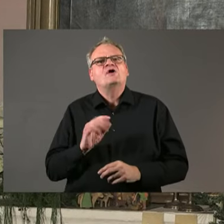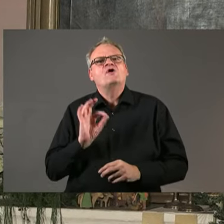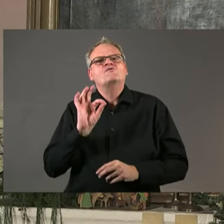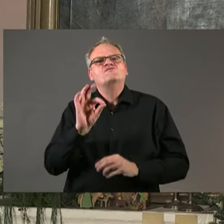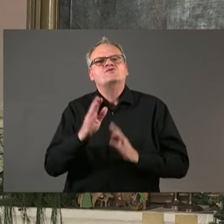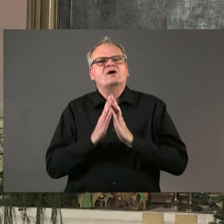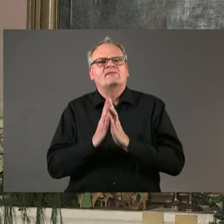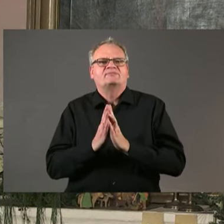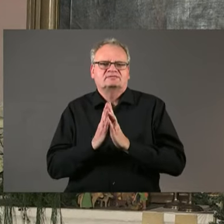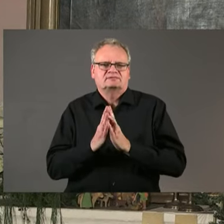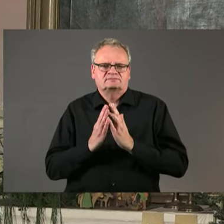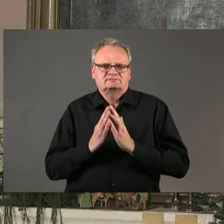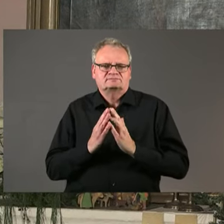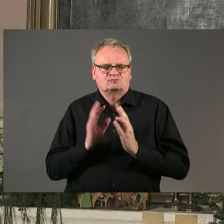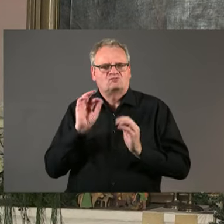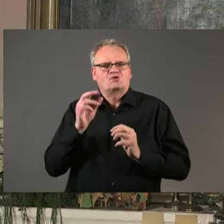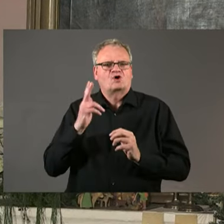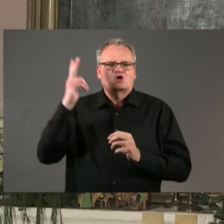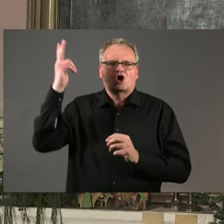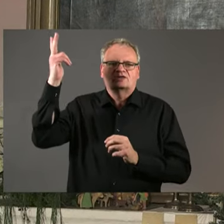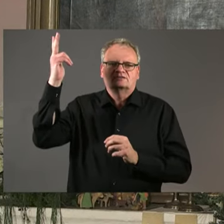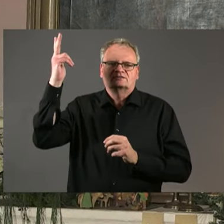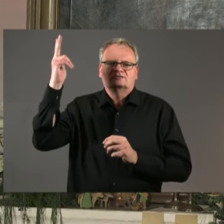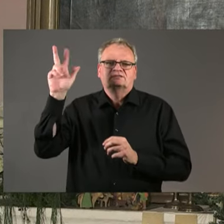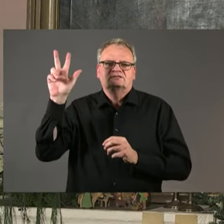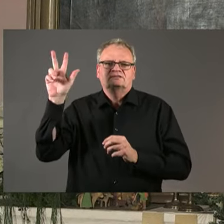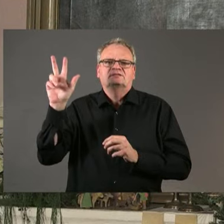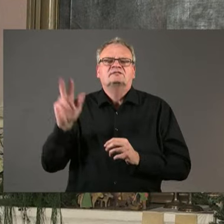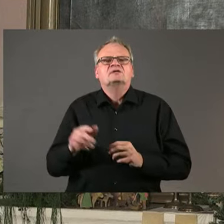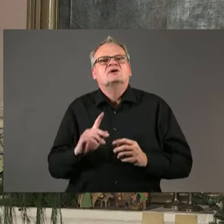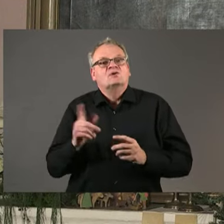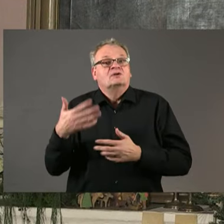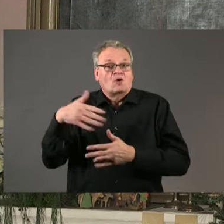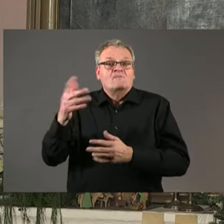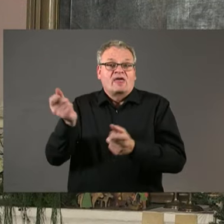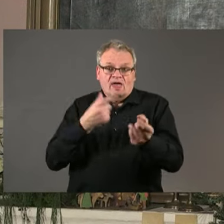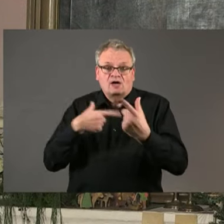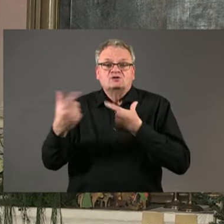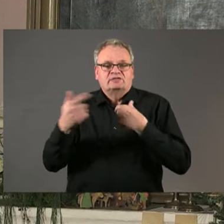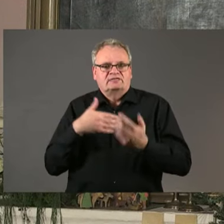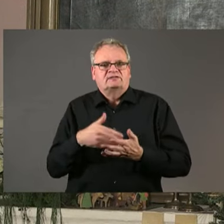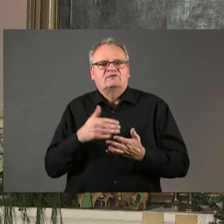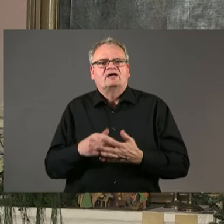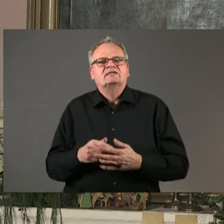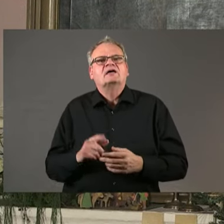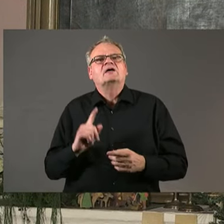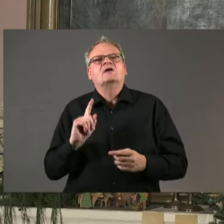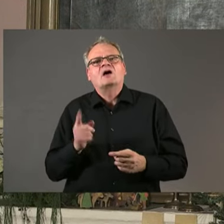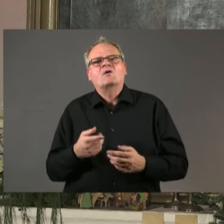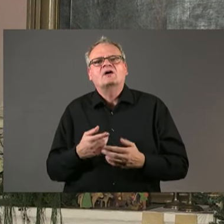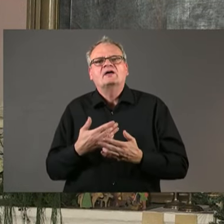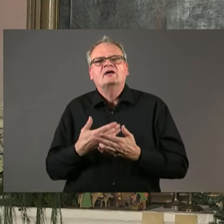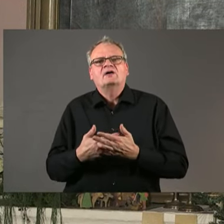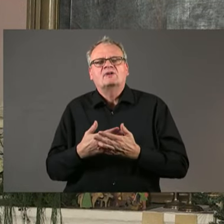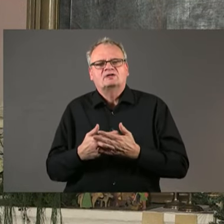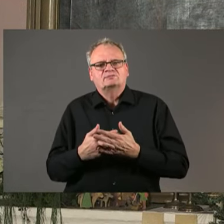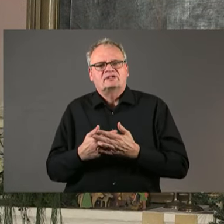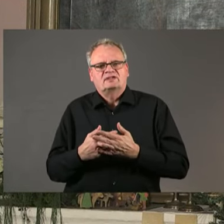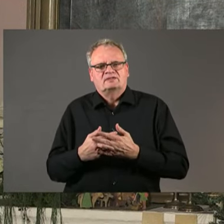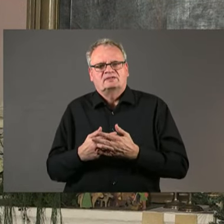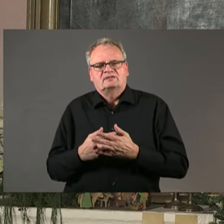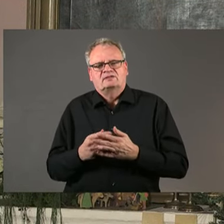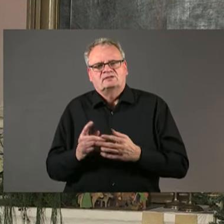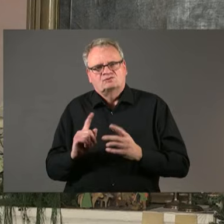Gott bringen und schickt uns gern noch weiter, was euch bewegt. Denn wir werden nach der Predigt noch einmal